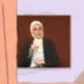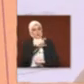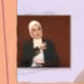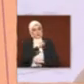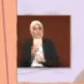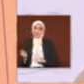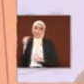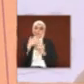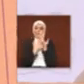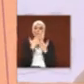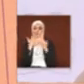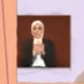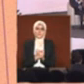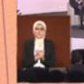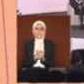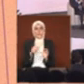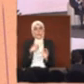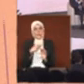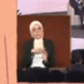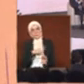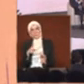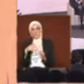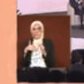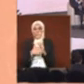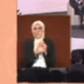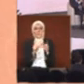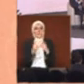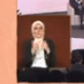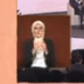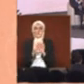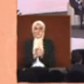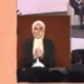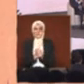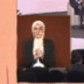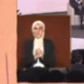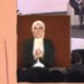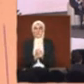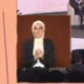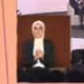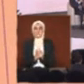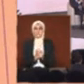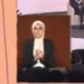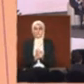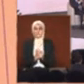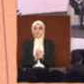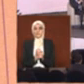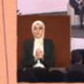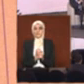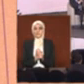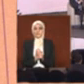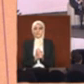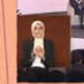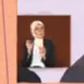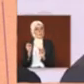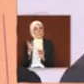للمحور المجتمعي ولكن انا بشوف ان هو من وجهه نظري اهم محور من محاور الحوار الوطني طبعا